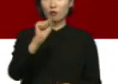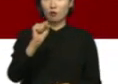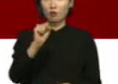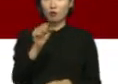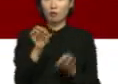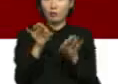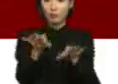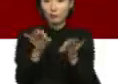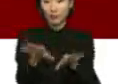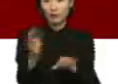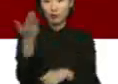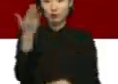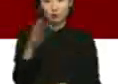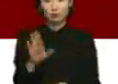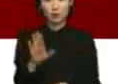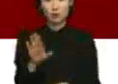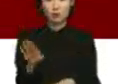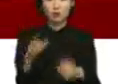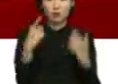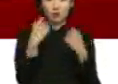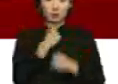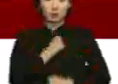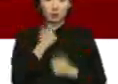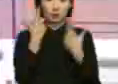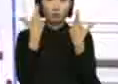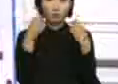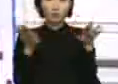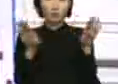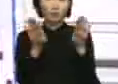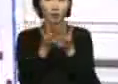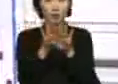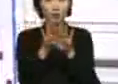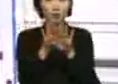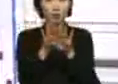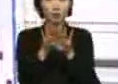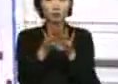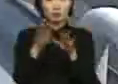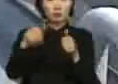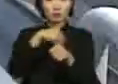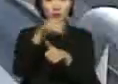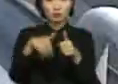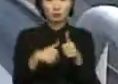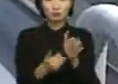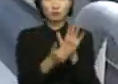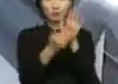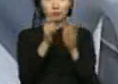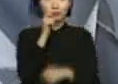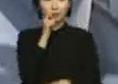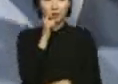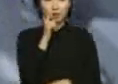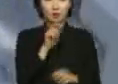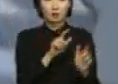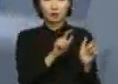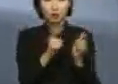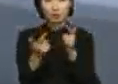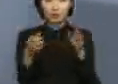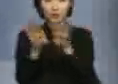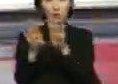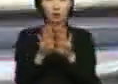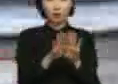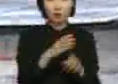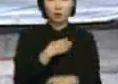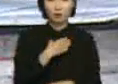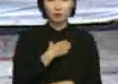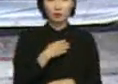쏟고 있지만 정작 존폐 위기 속에 선 아물어 방패막이 되지 못하고 있습니다 10여 년간 여러 번에 철거 위기로부터